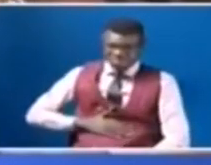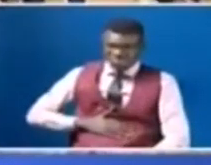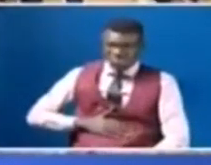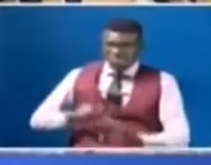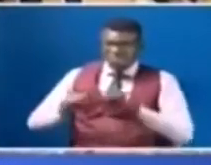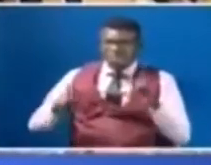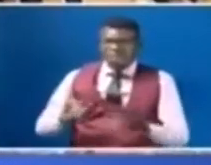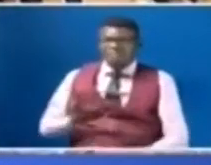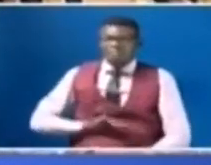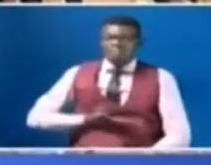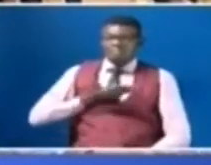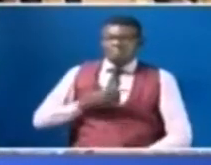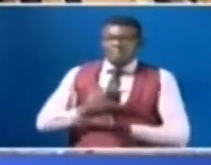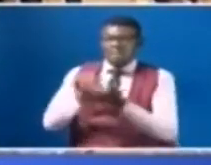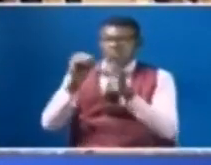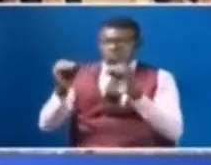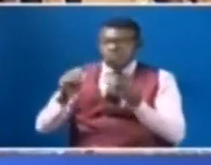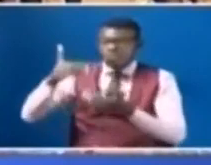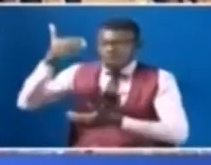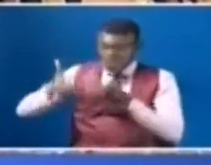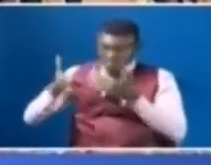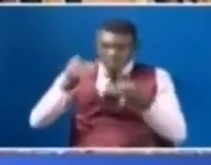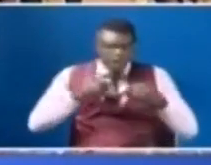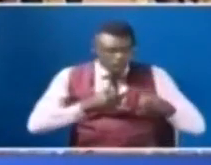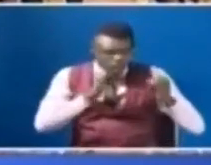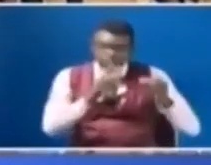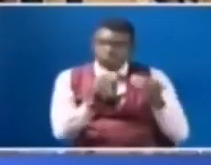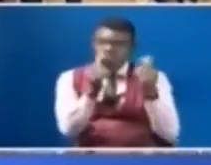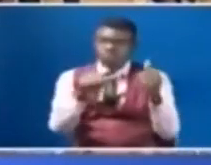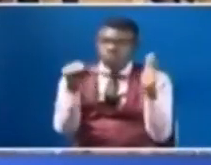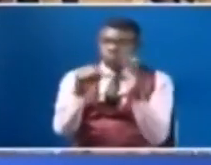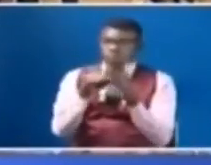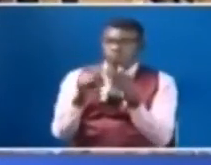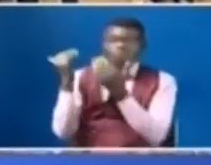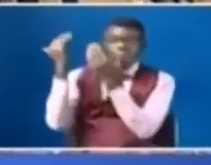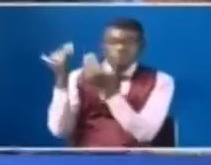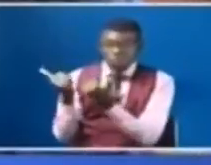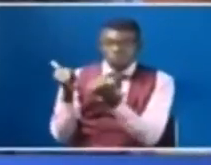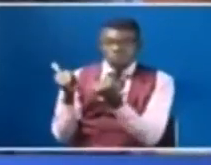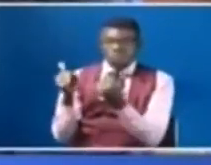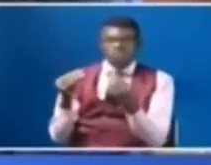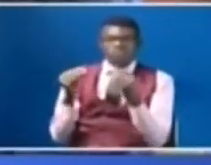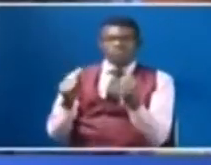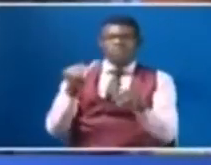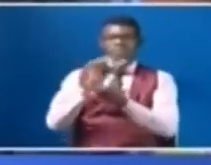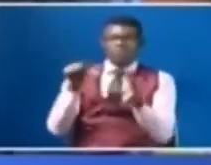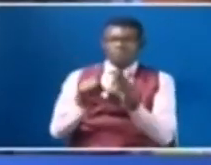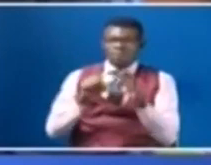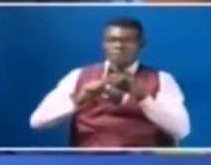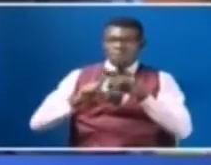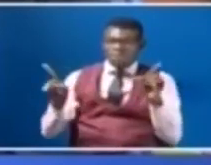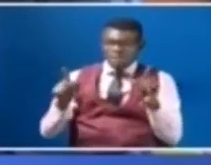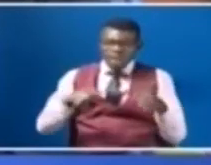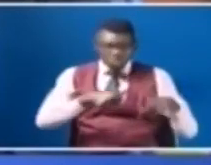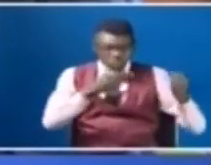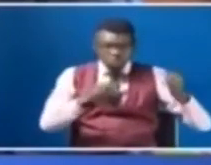kitu. Hata baada ya majirani kuingilia kati wakijaribu kuleta maridhiano kwa matumaini ya kutafuta suluhu ya kudumu, ugomvi kati ya